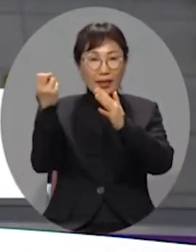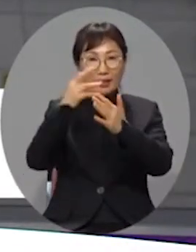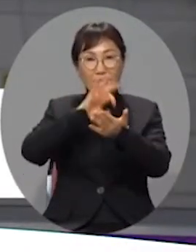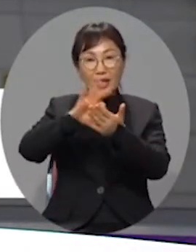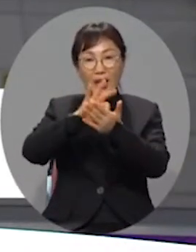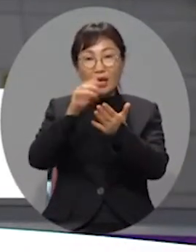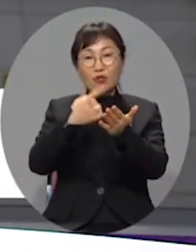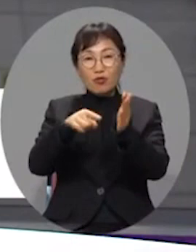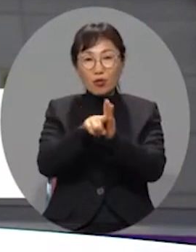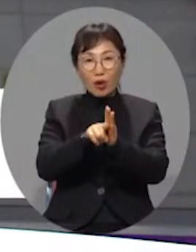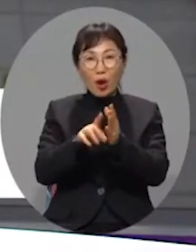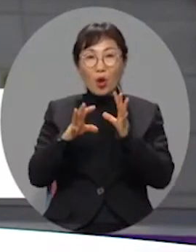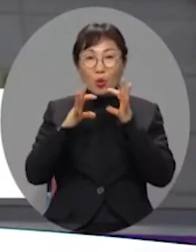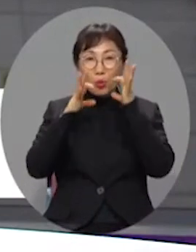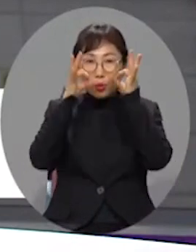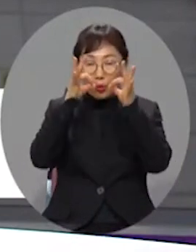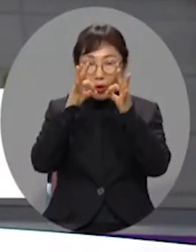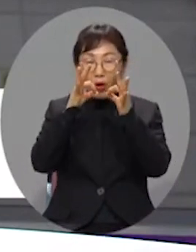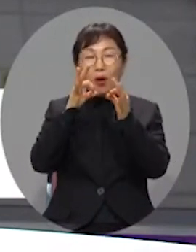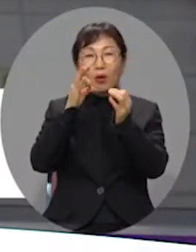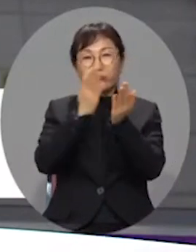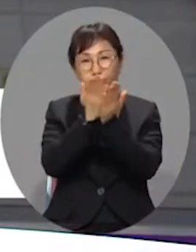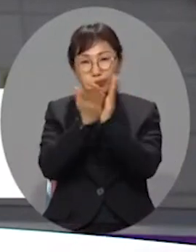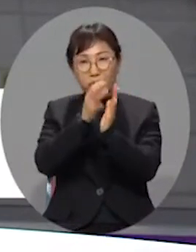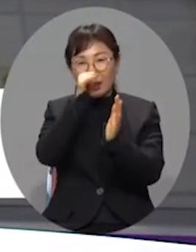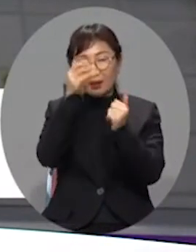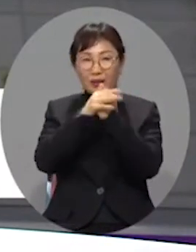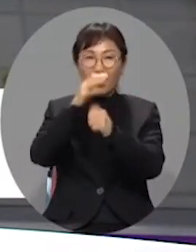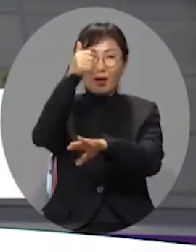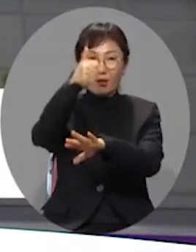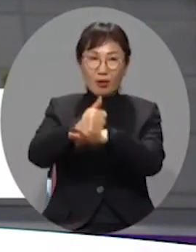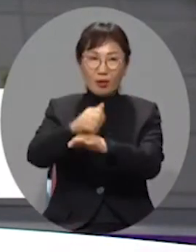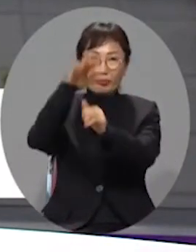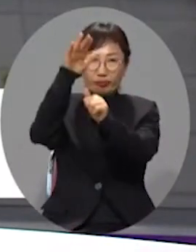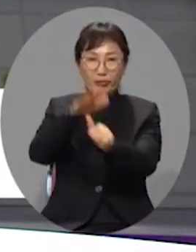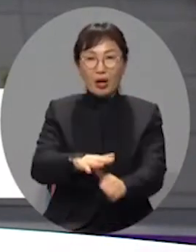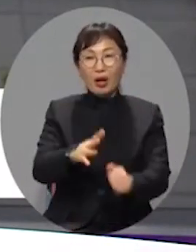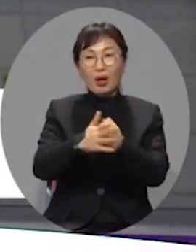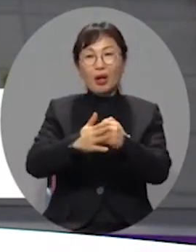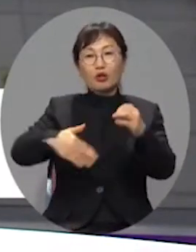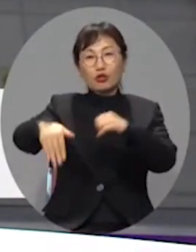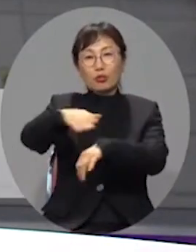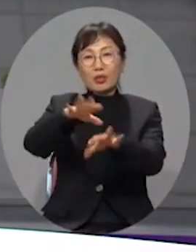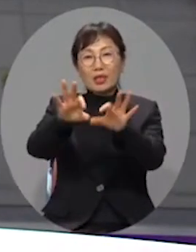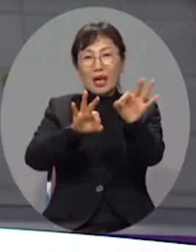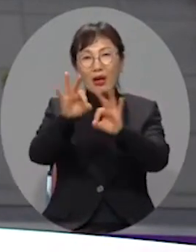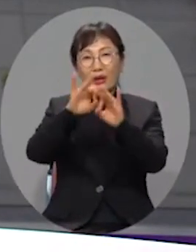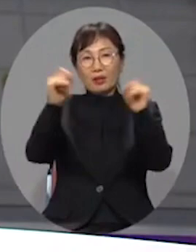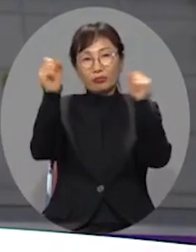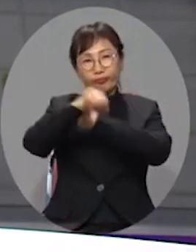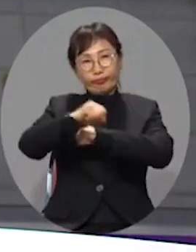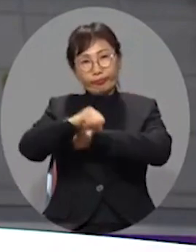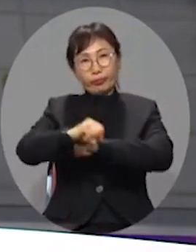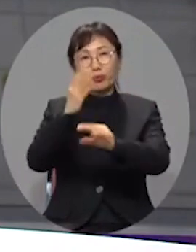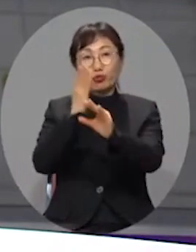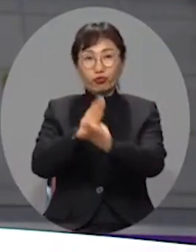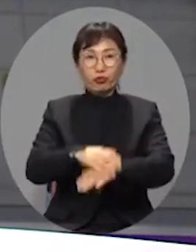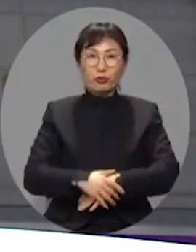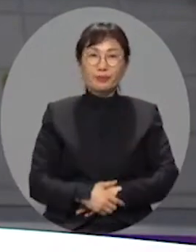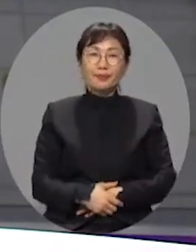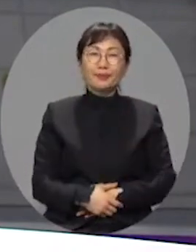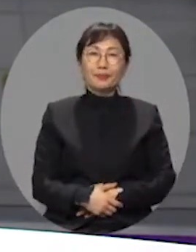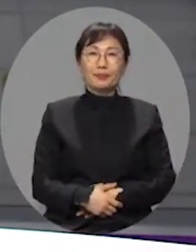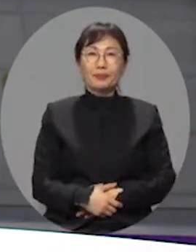위한 시도들이 사실상 좌초되면서 주변 상권들도 급격히 붕괴되고 있습니다. 송인호